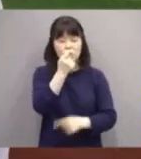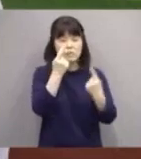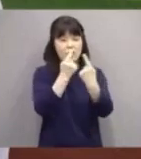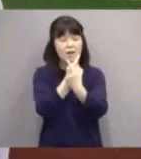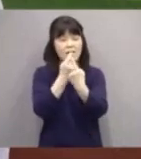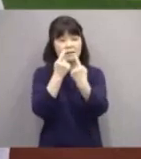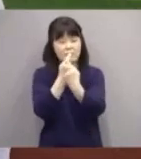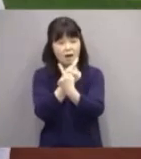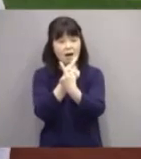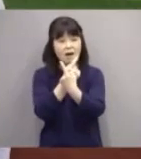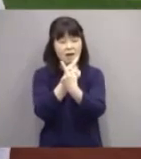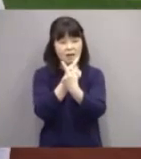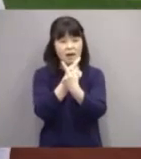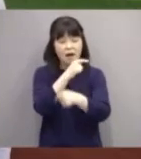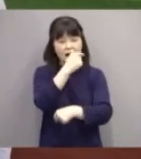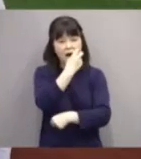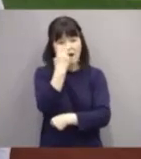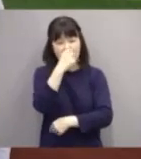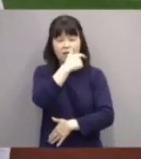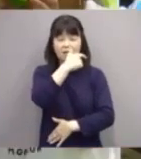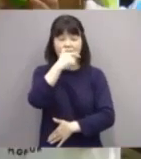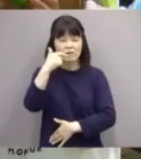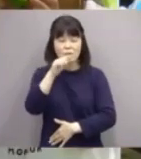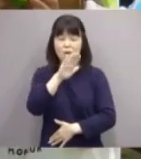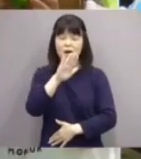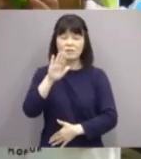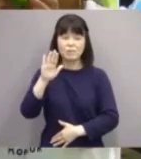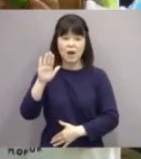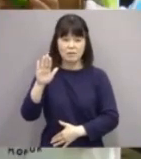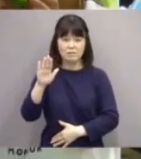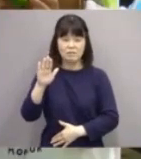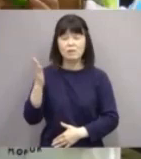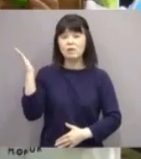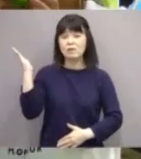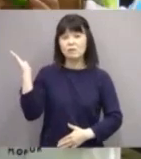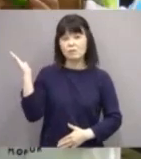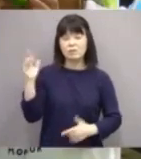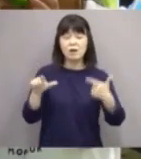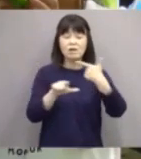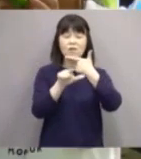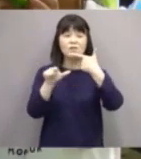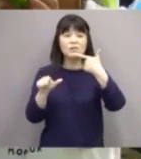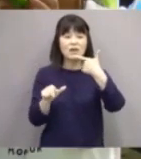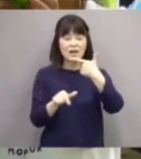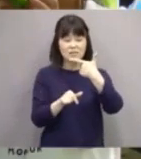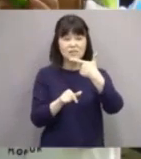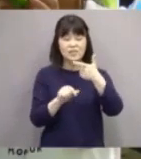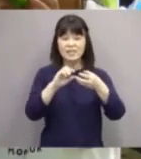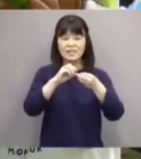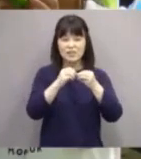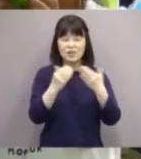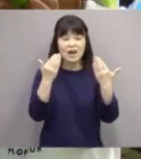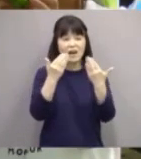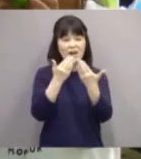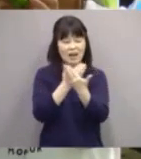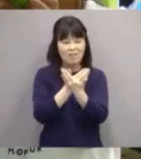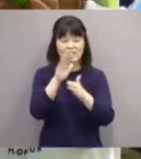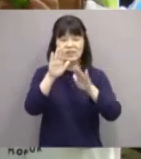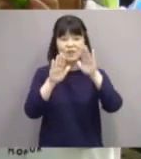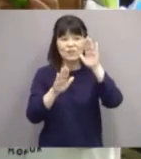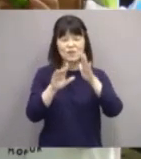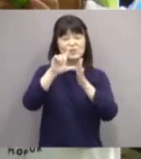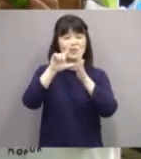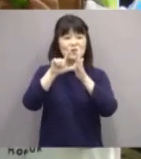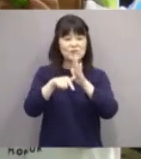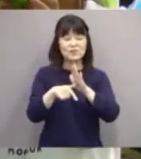気づき自分なりの発見を持ちます。写真は6月にぶどうの色が少し紫に変わってい